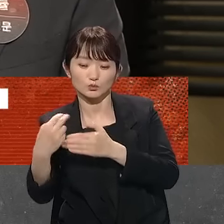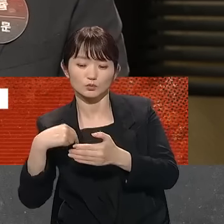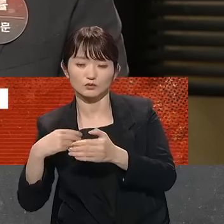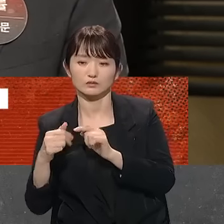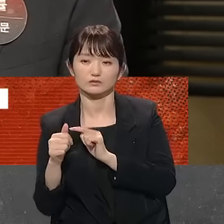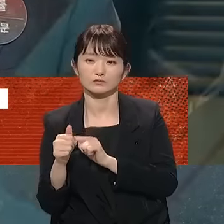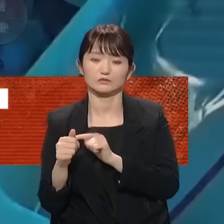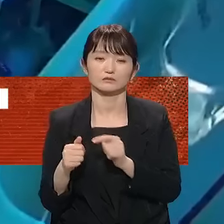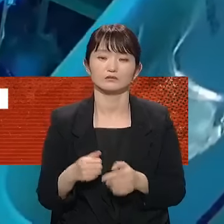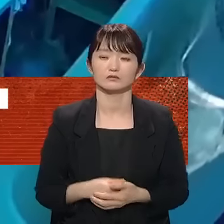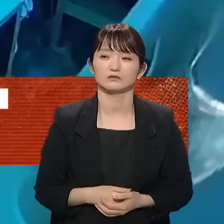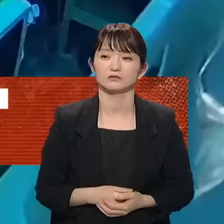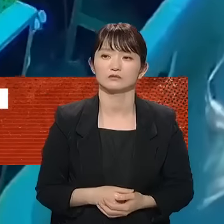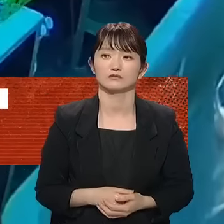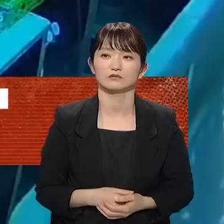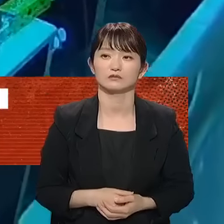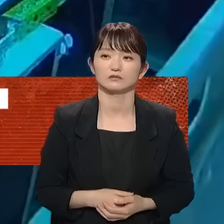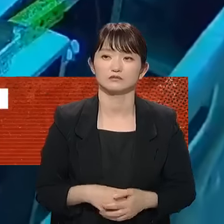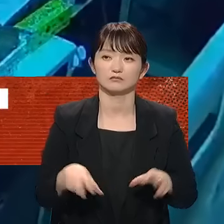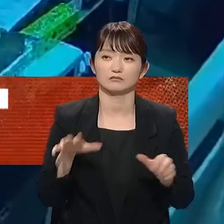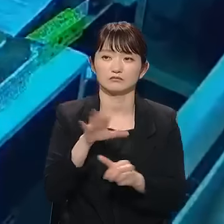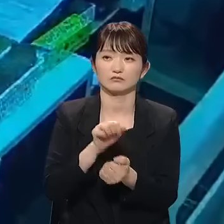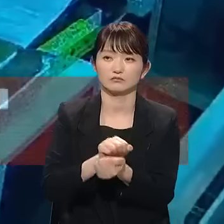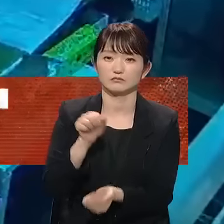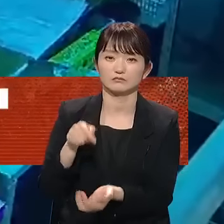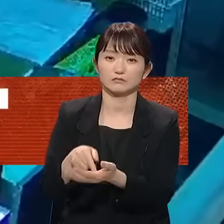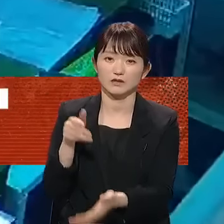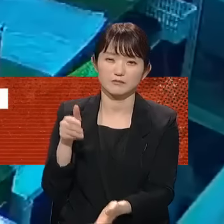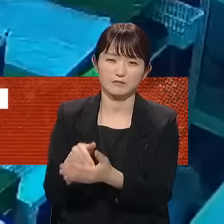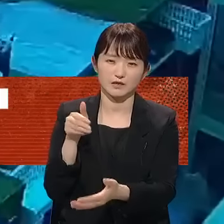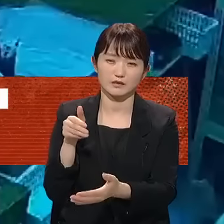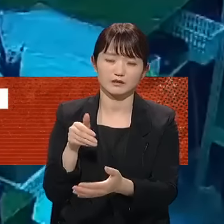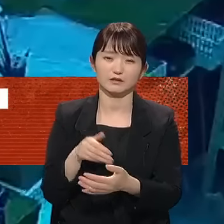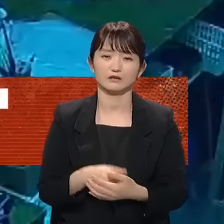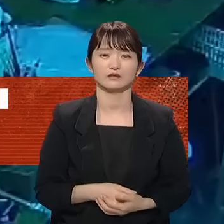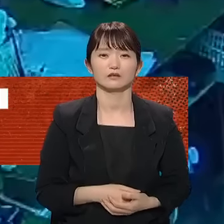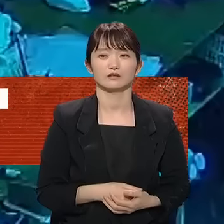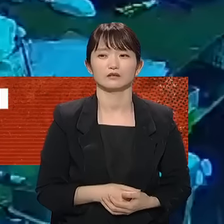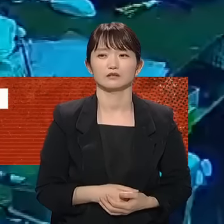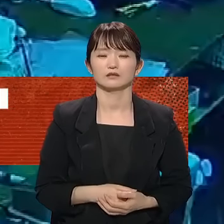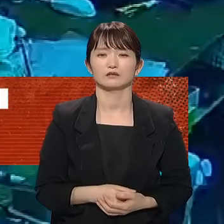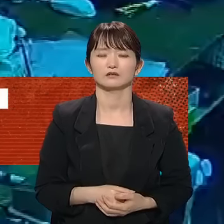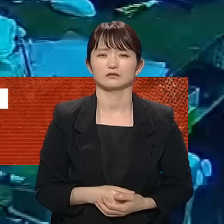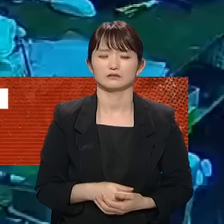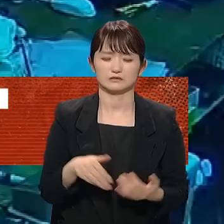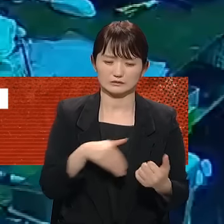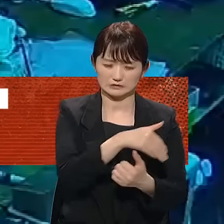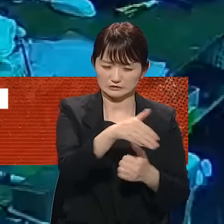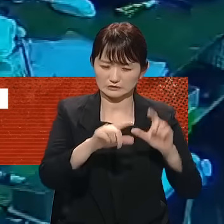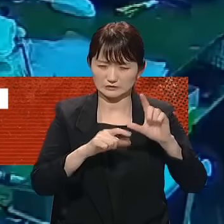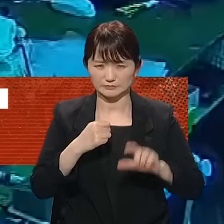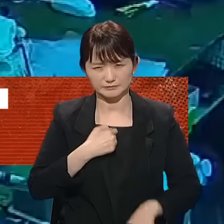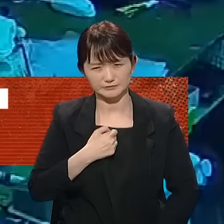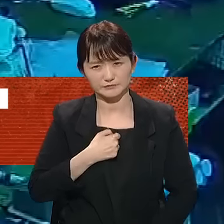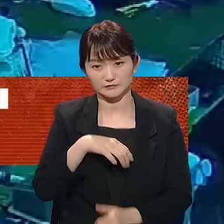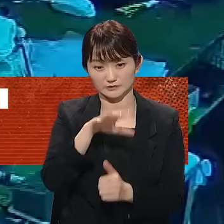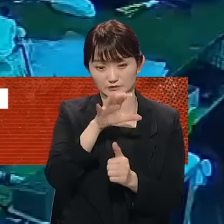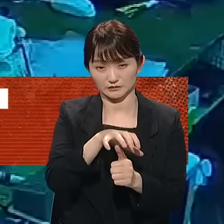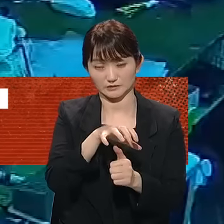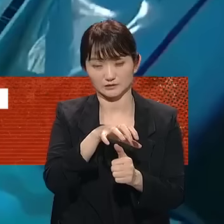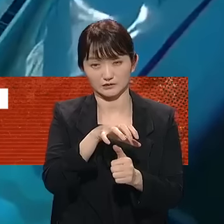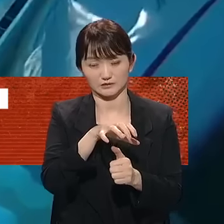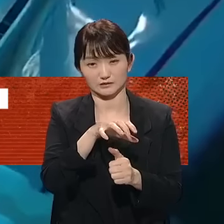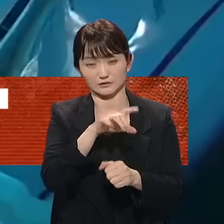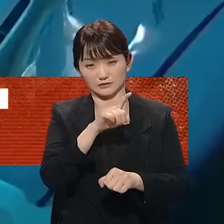그런데도 지금 영장 기각. 사실 정말 답답한 상황인데요. 일단은 체포가 되면 48시간은 이제